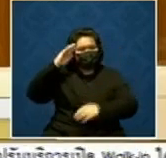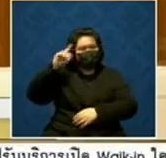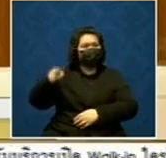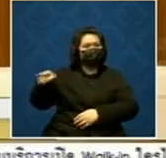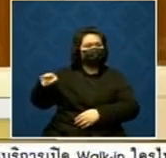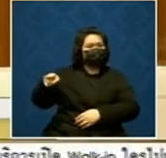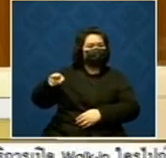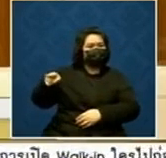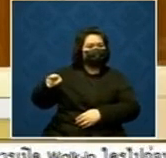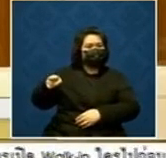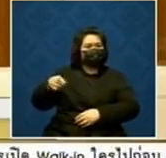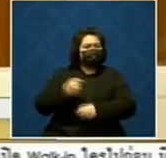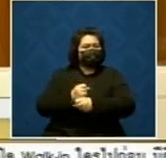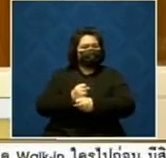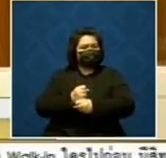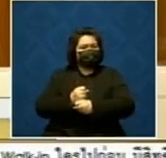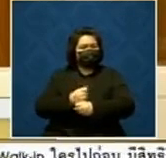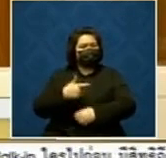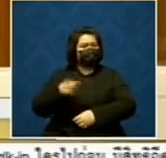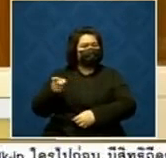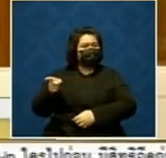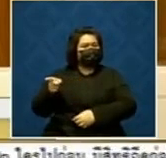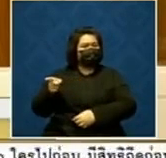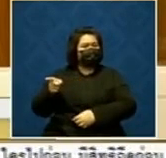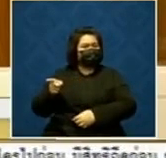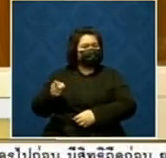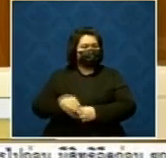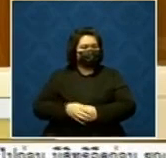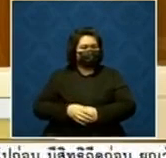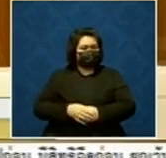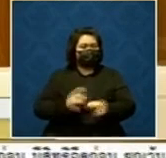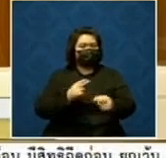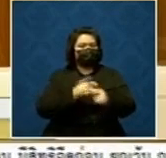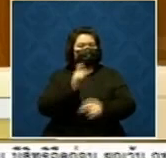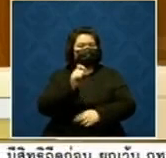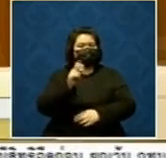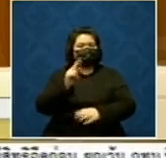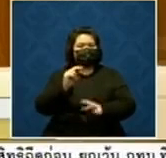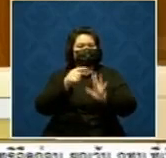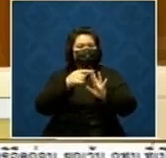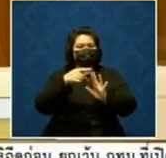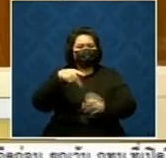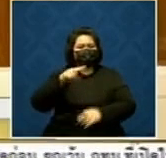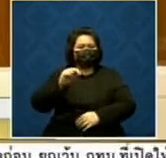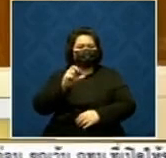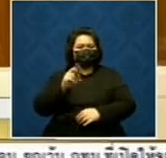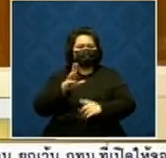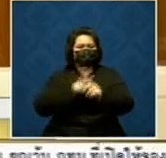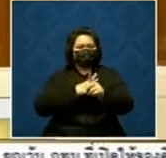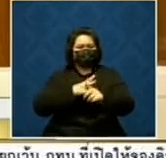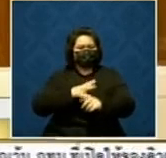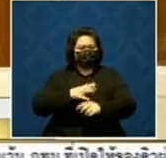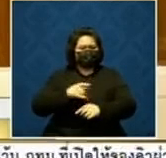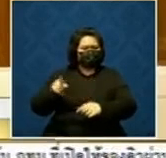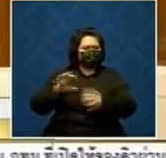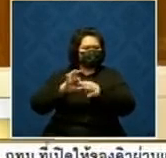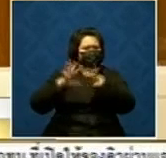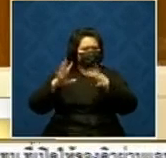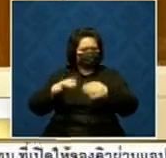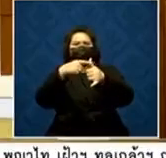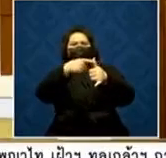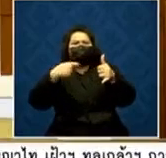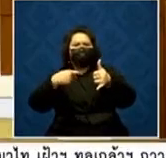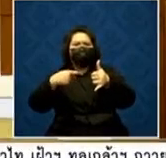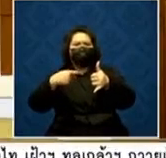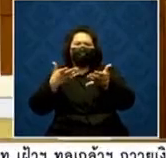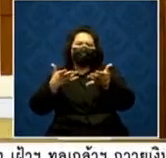กก็เลยบอกว่างั้นนาทีนี้ผมยึดอำนาจเท่านั้นเองแล้วท่านก็ไม่ได้เอาปืนออกมานะท่านก็